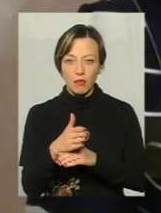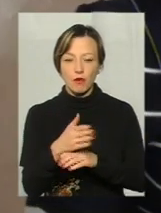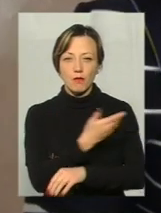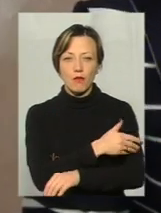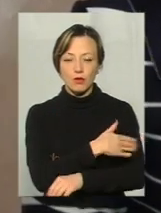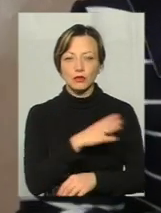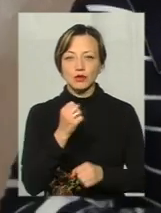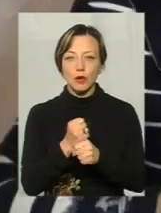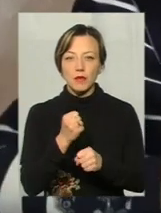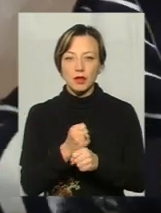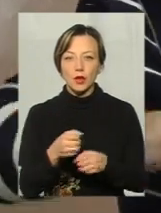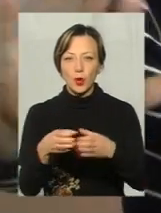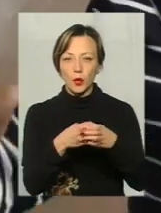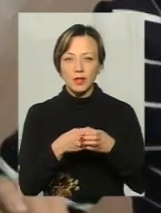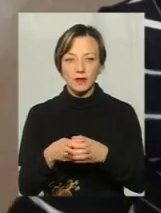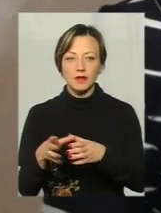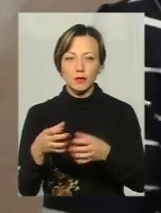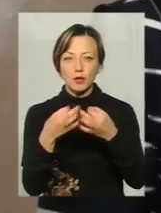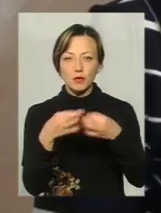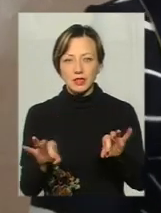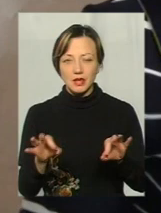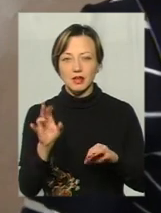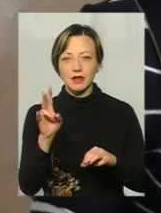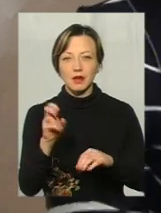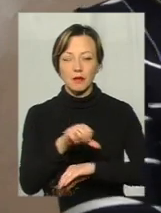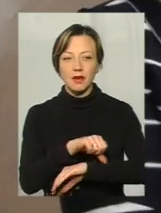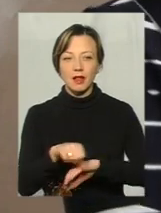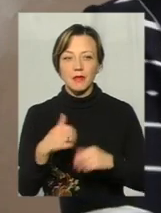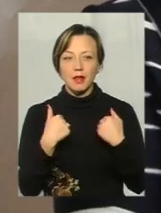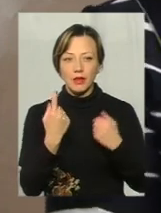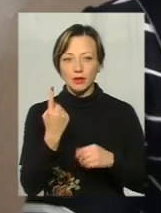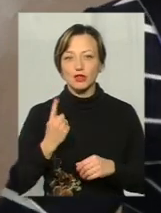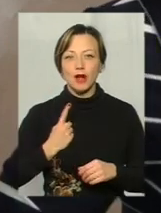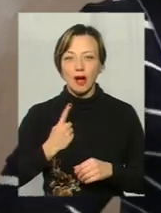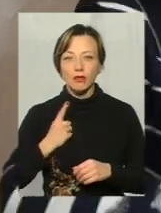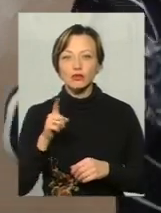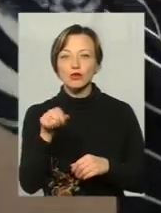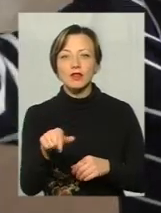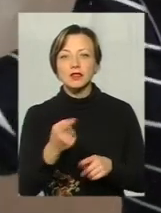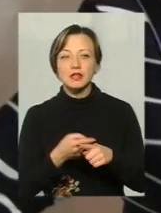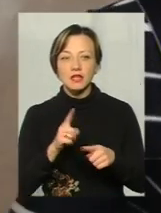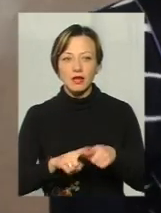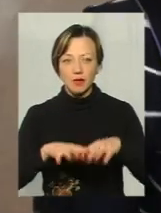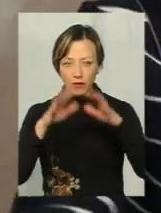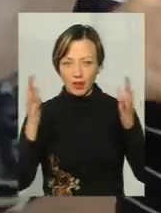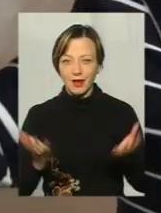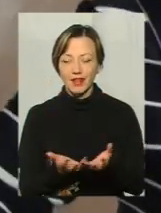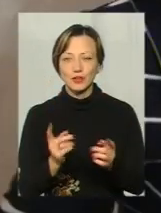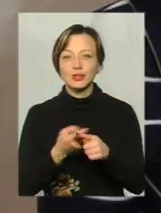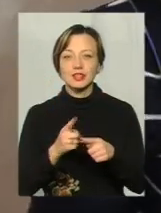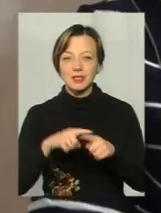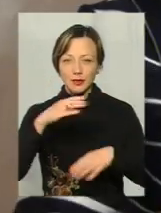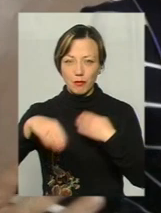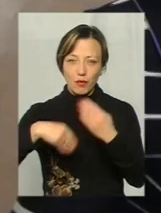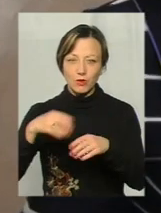Так? І коли всю делегацію пропустили на митниці, а мене одну чекають, бо що то у вас, що то таке, пані, велике,